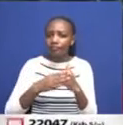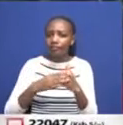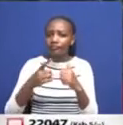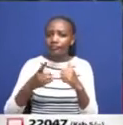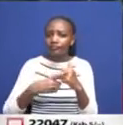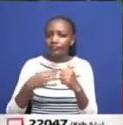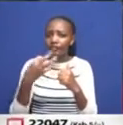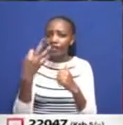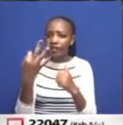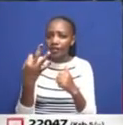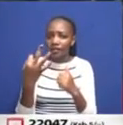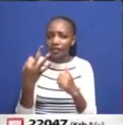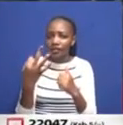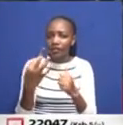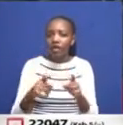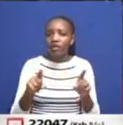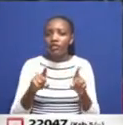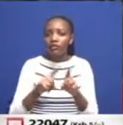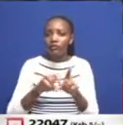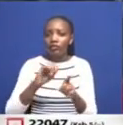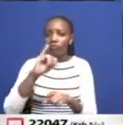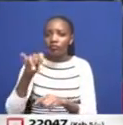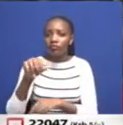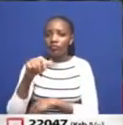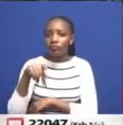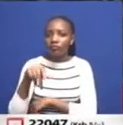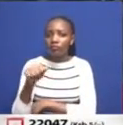Festival ya pili imekuwa Japan